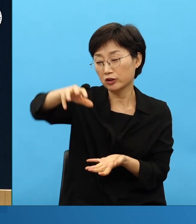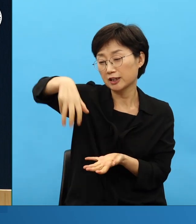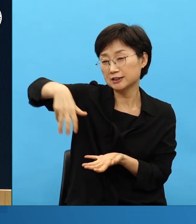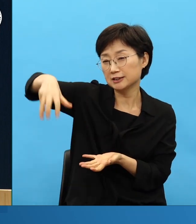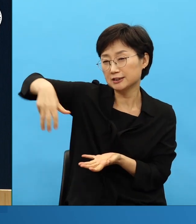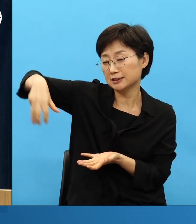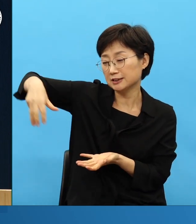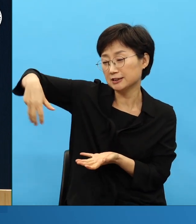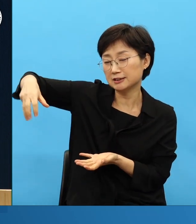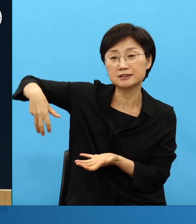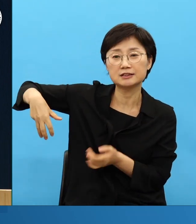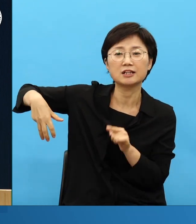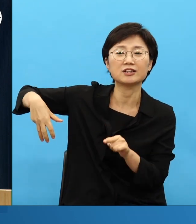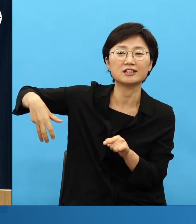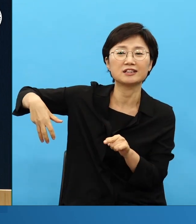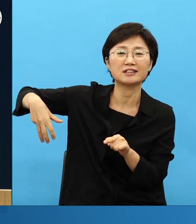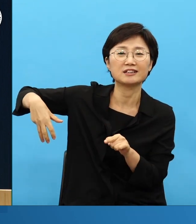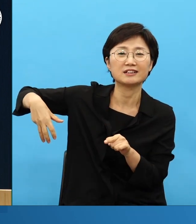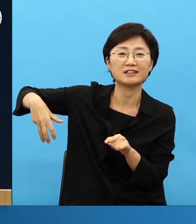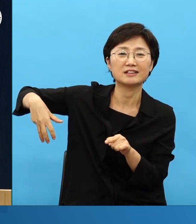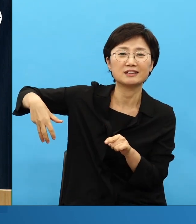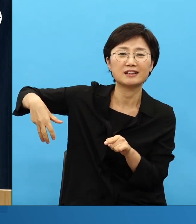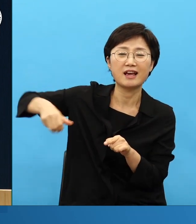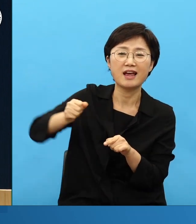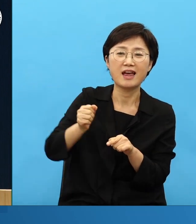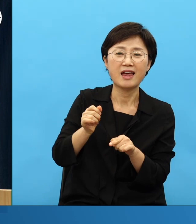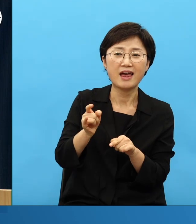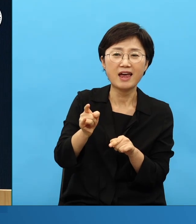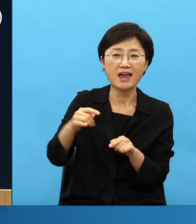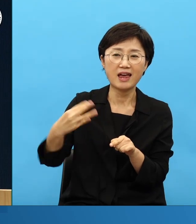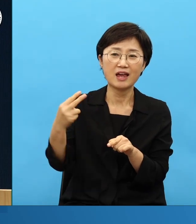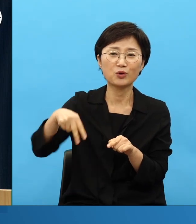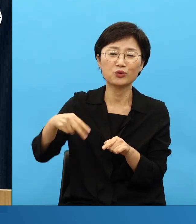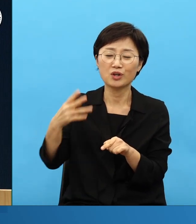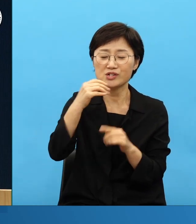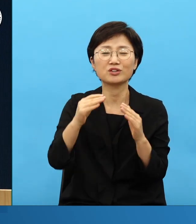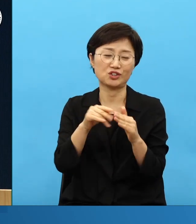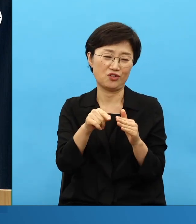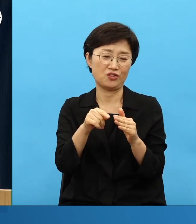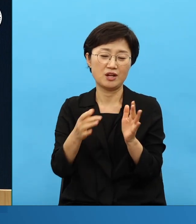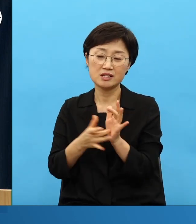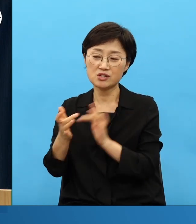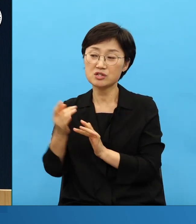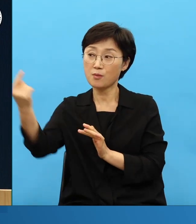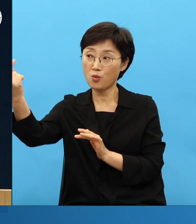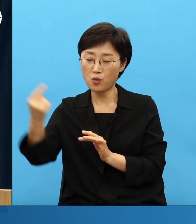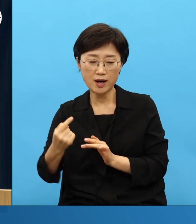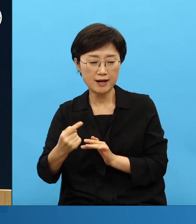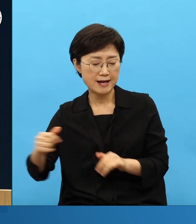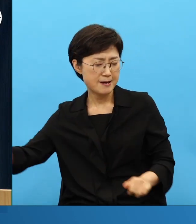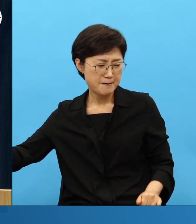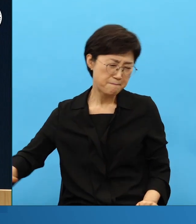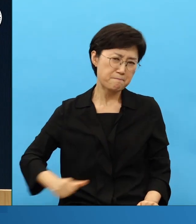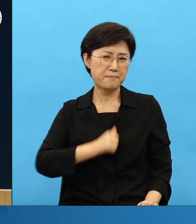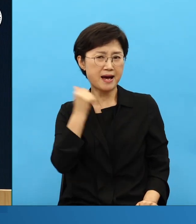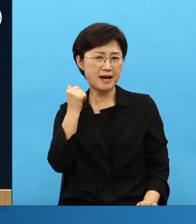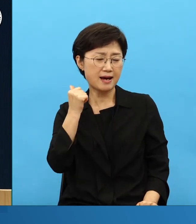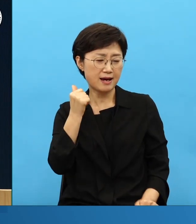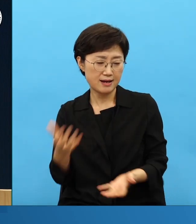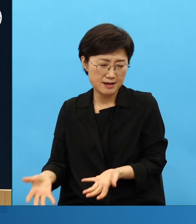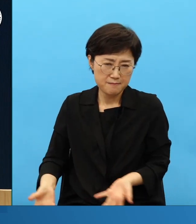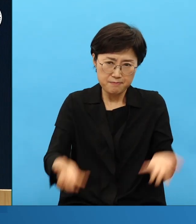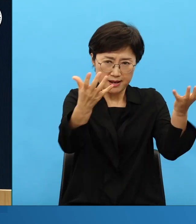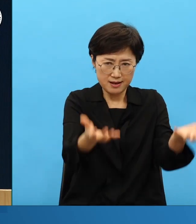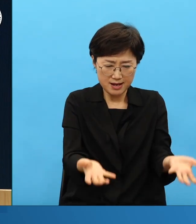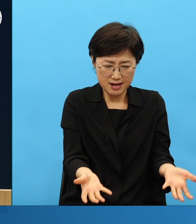예수님께서 채찍을 휘두른 것이 그곳입니다. And Jesus made the whip of cords that he swung it around in that place. 내